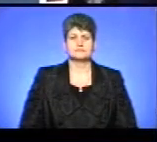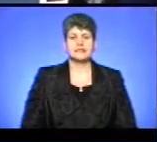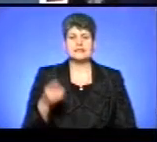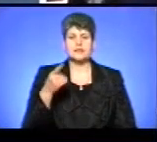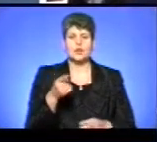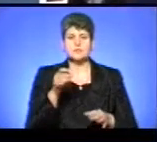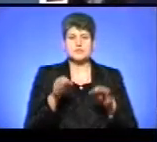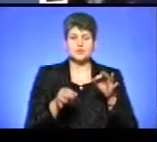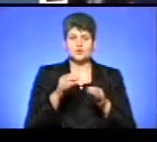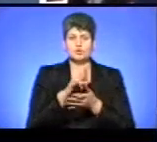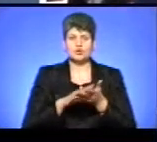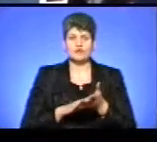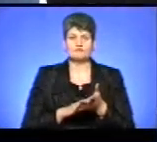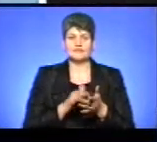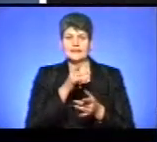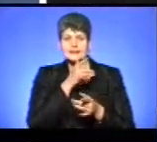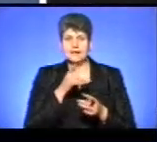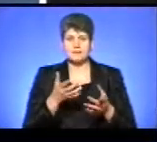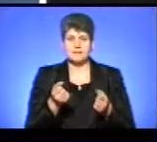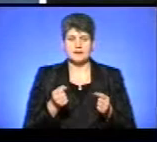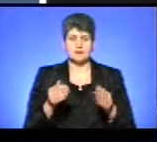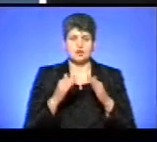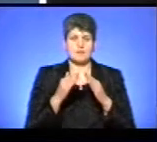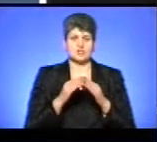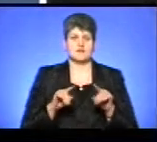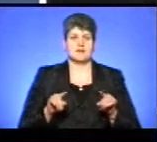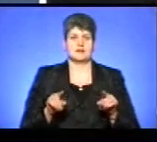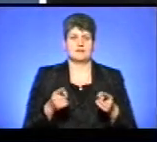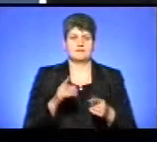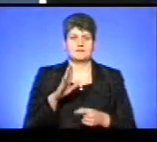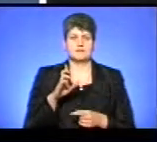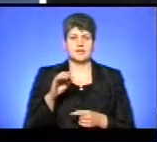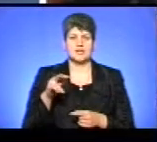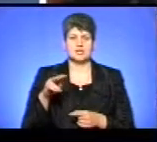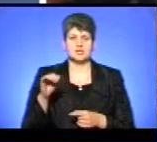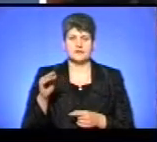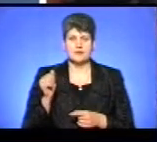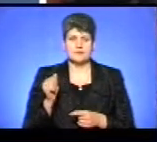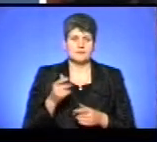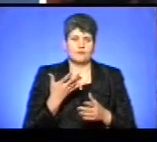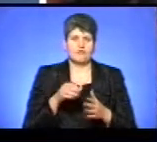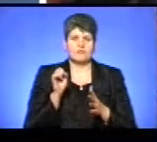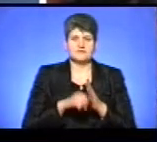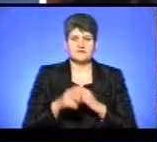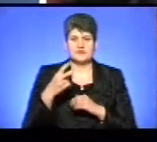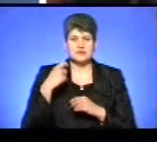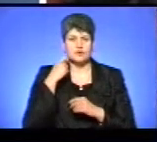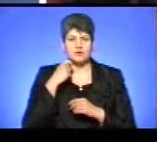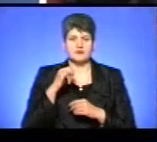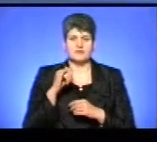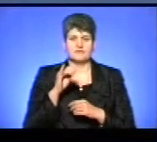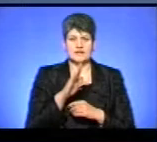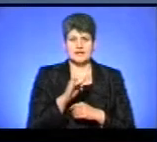Тернопільський суд продовжив термін тримання під домашнім арештом Володимира Білашевича, підозрюваного у справі щодо вбивства 20-річного Віталія